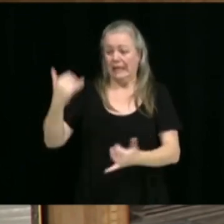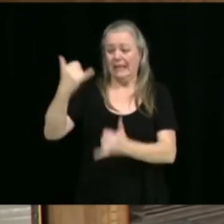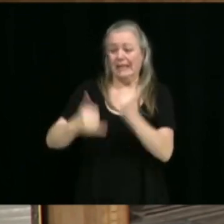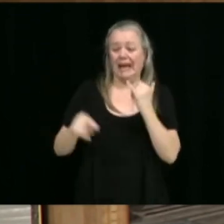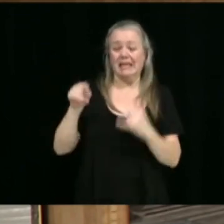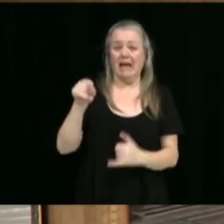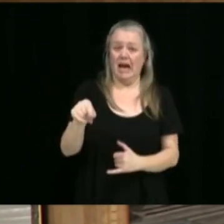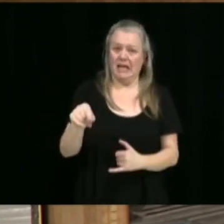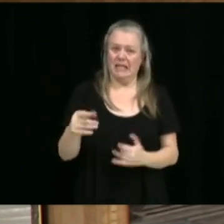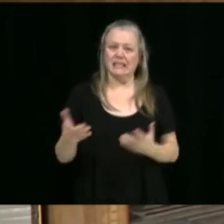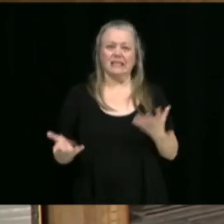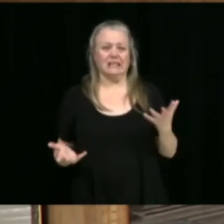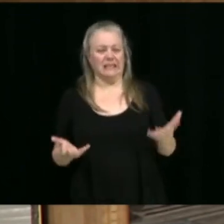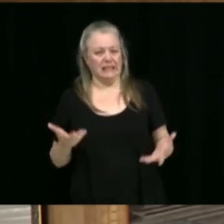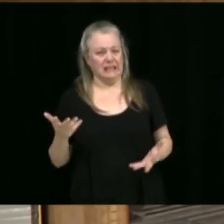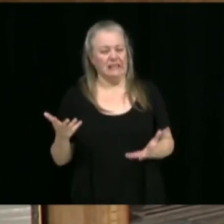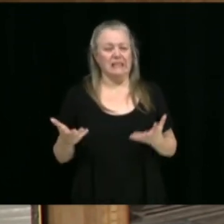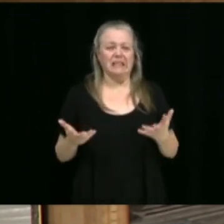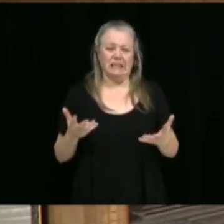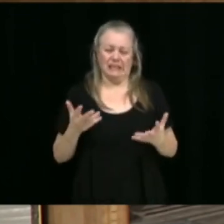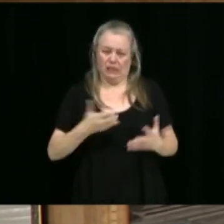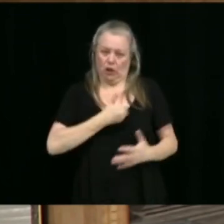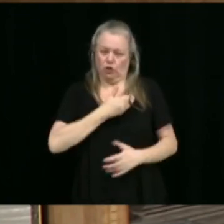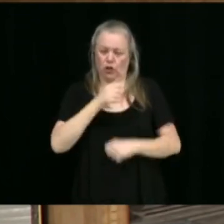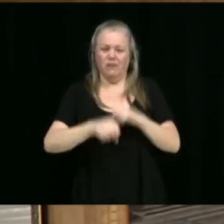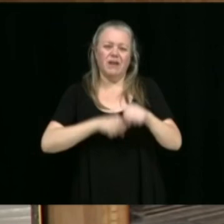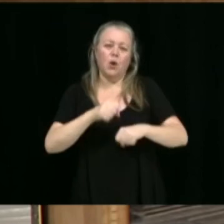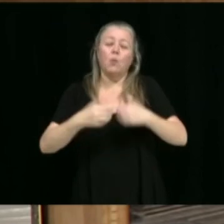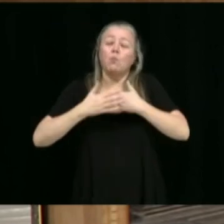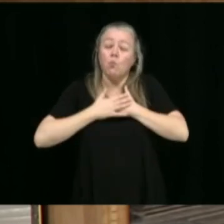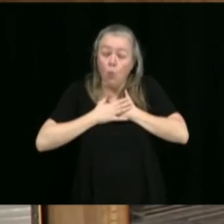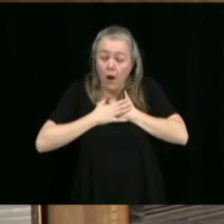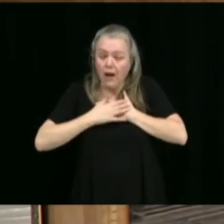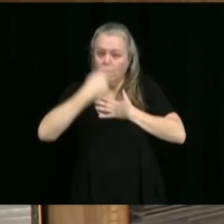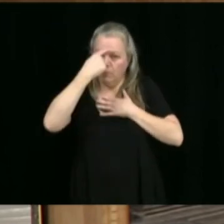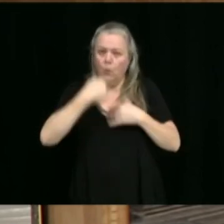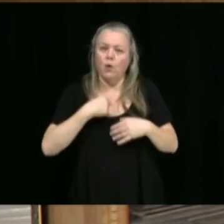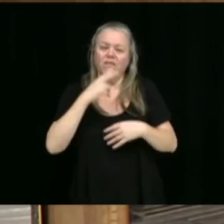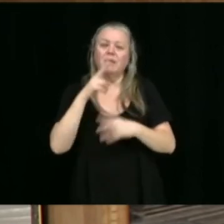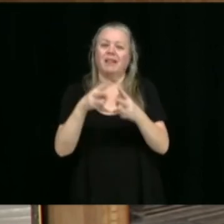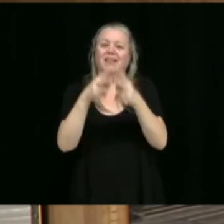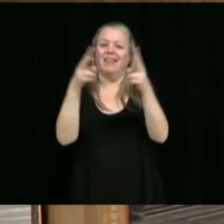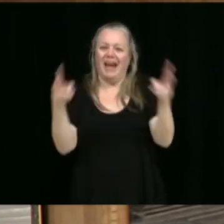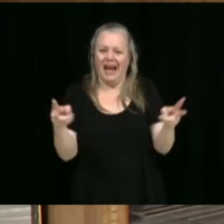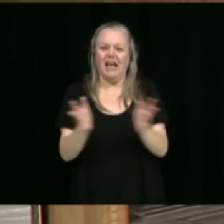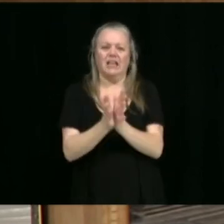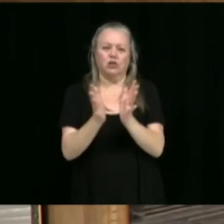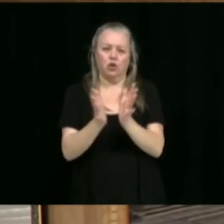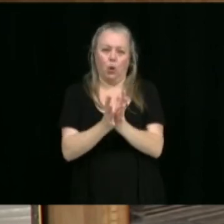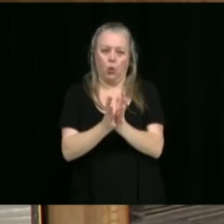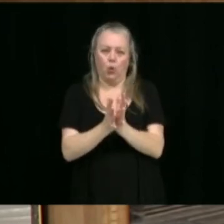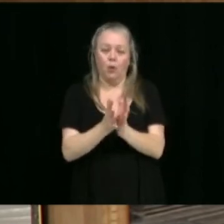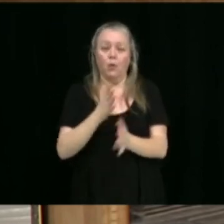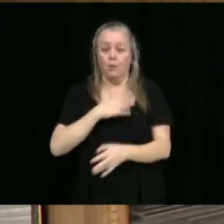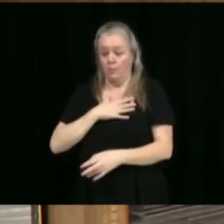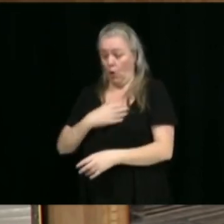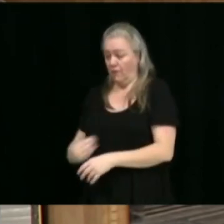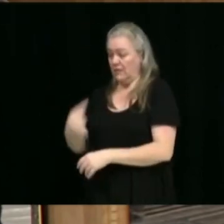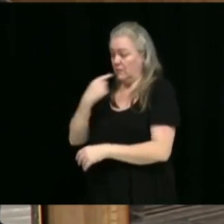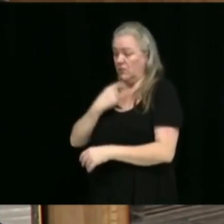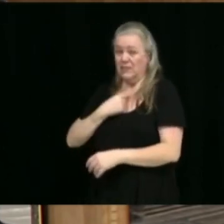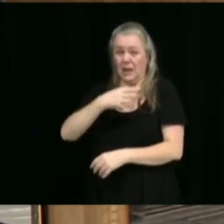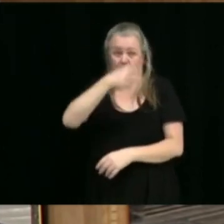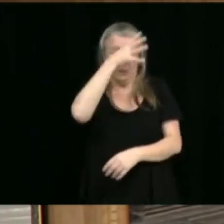voie, un jeune en vélo, en tout cas, moi, je considère que c'est hyper dangereux. Puis même mon fils, il me dit, papa, il dit des fois,